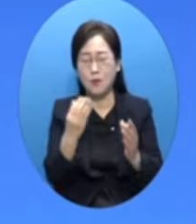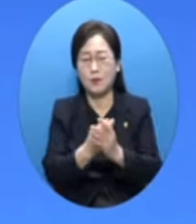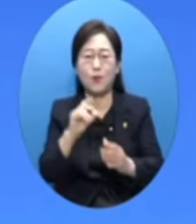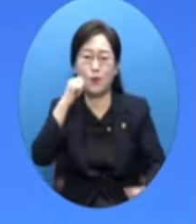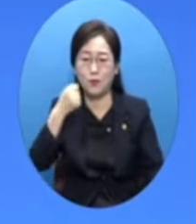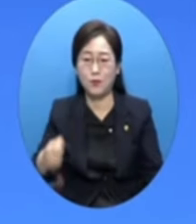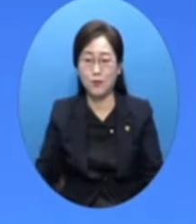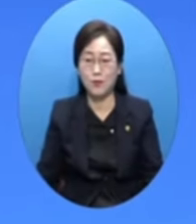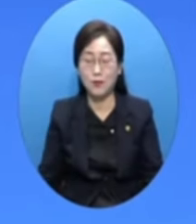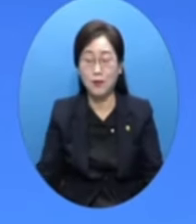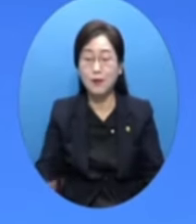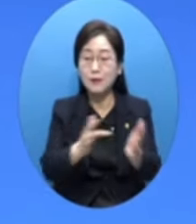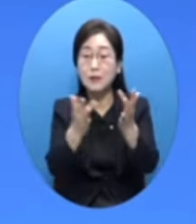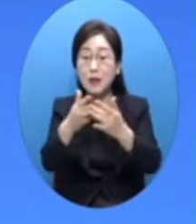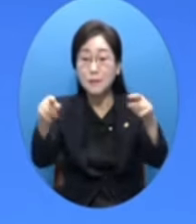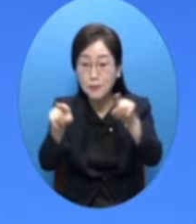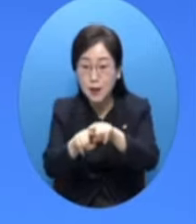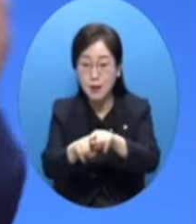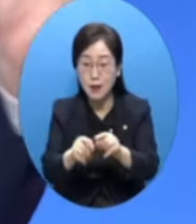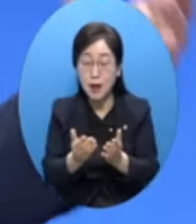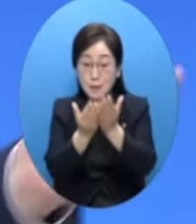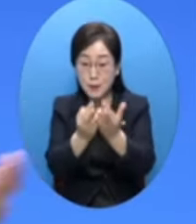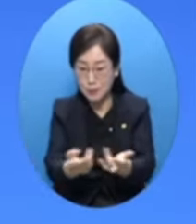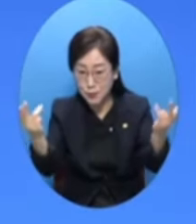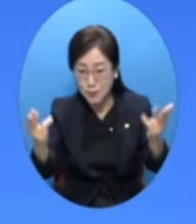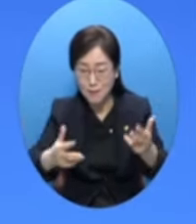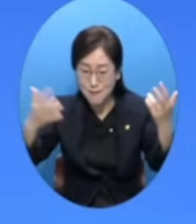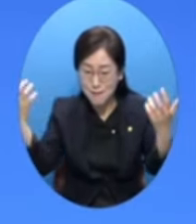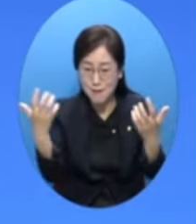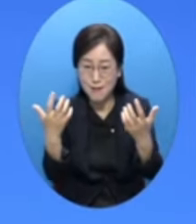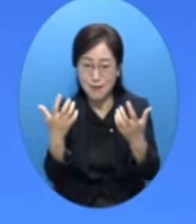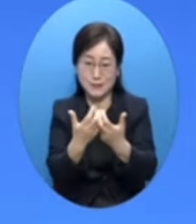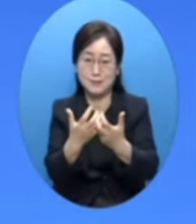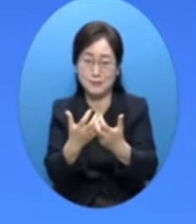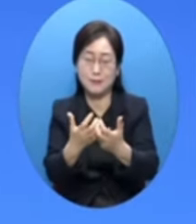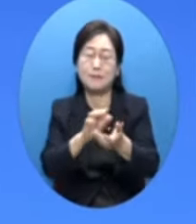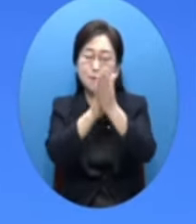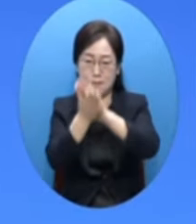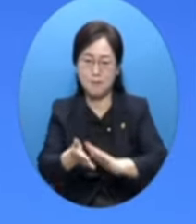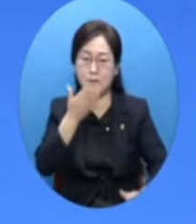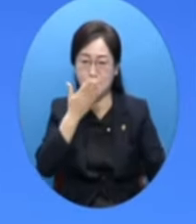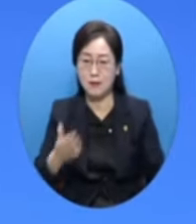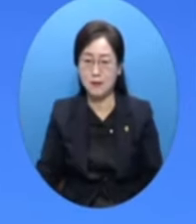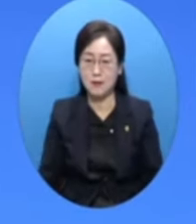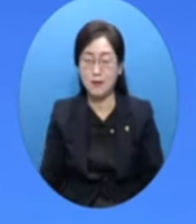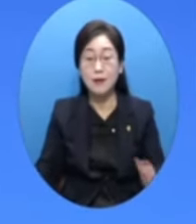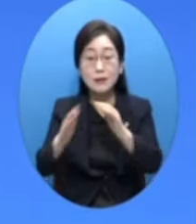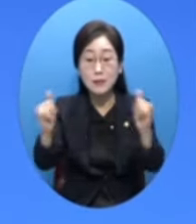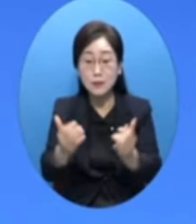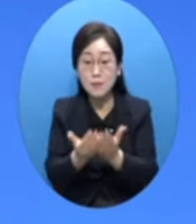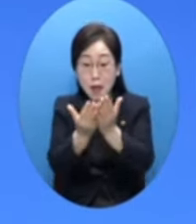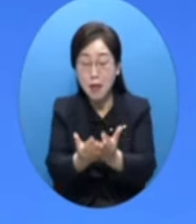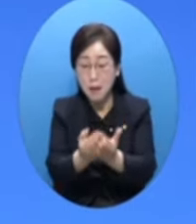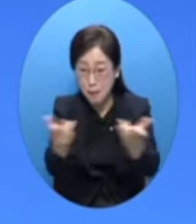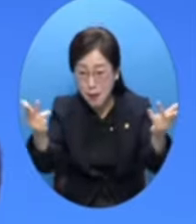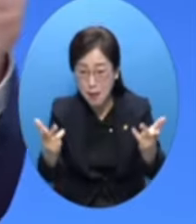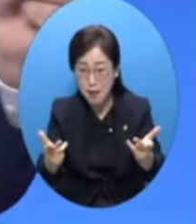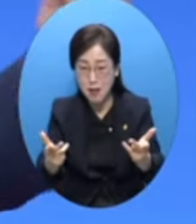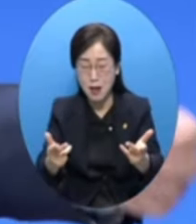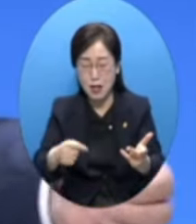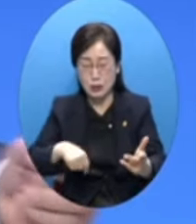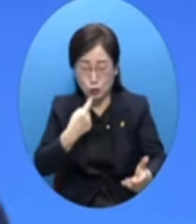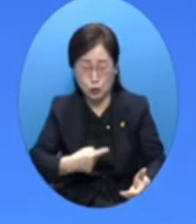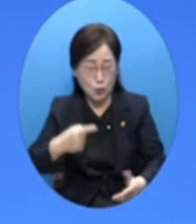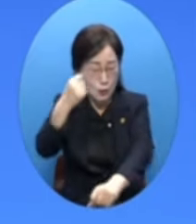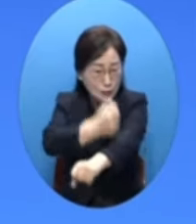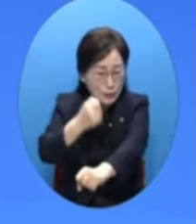예수님이 함께 하셔야 빈배 인생이 가득 찬 인생으로 바뀌게 되는 것입니다. 사람들은 빈민생을 쳐보려고 도박을 해보기도